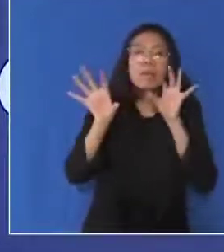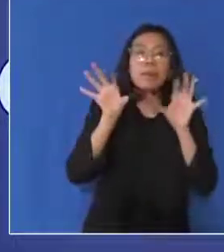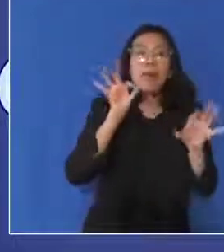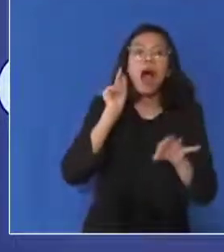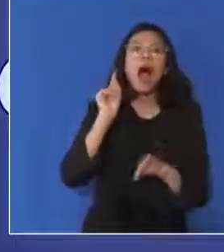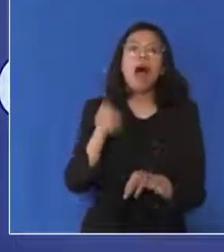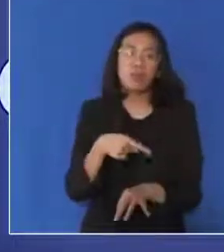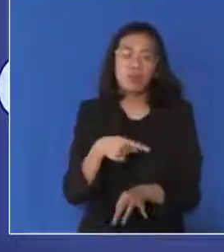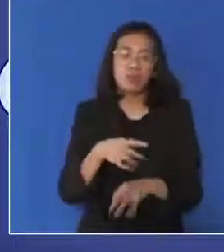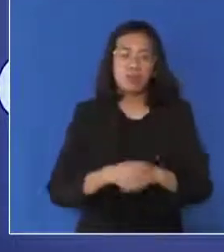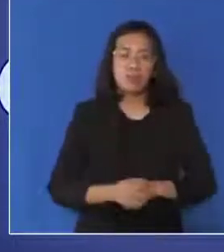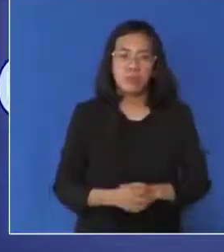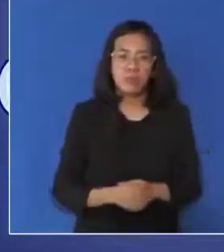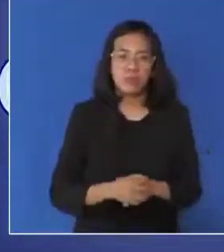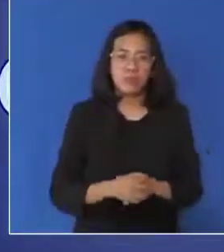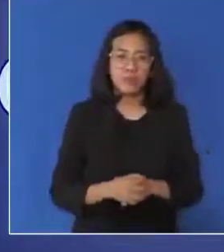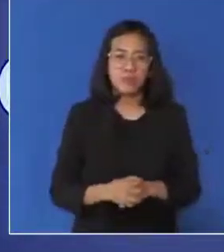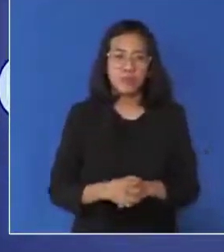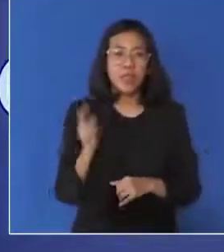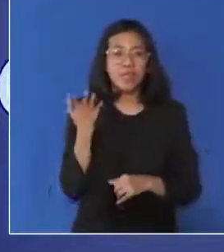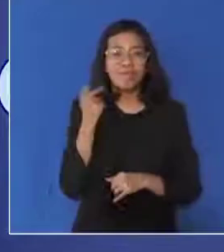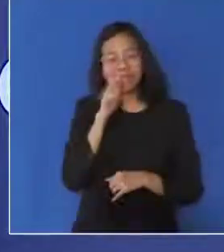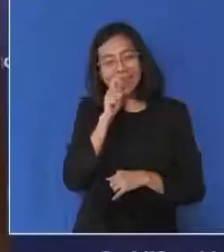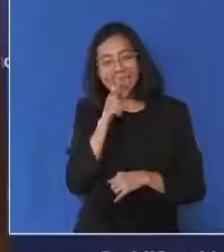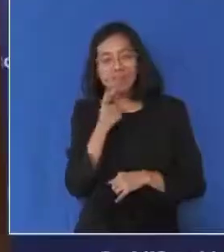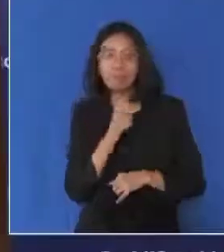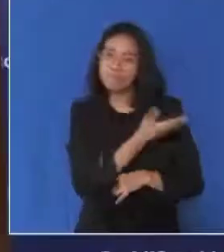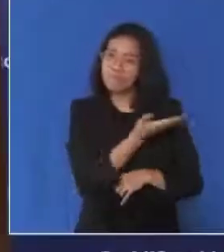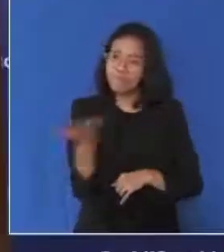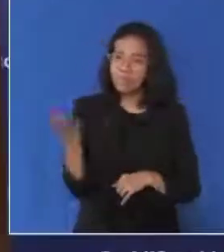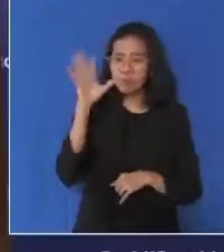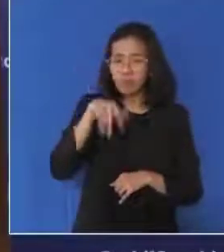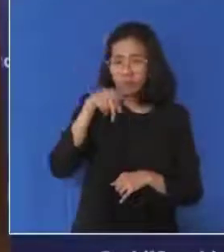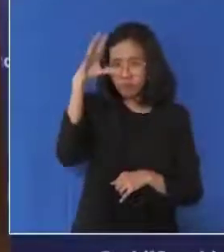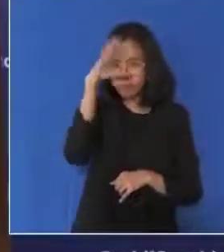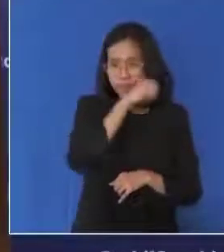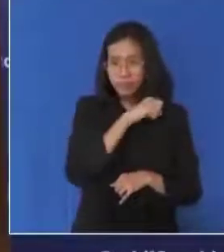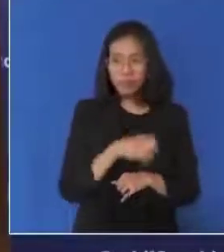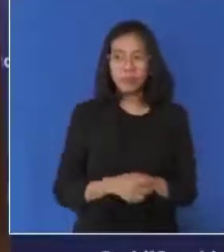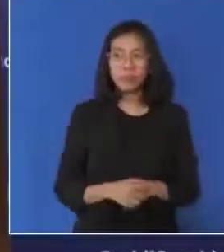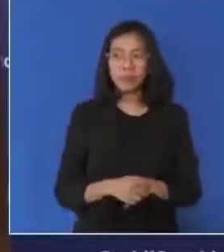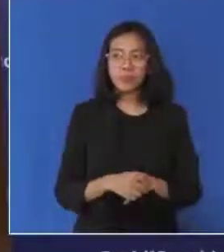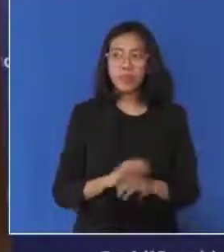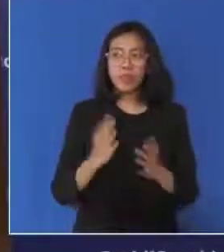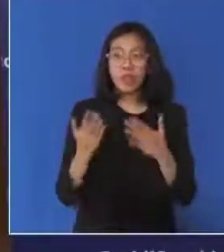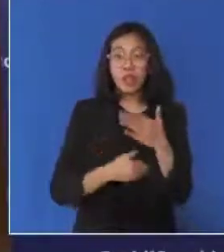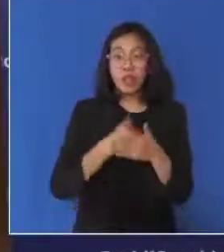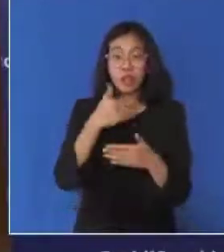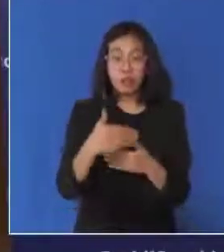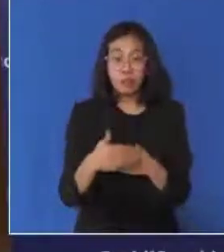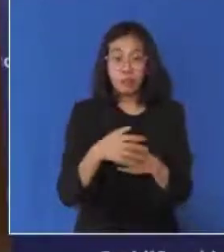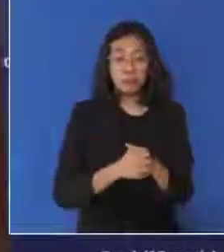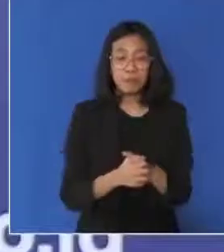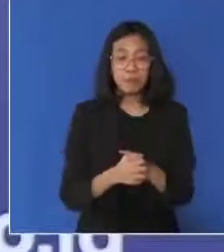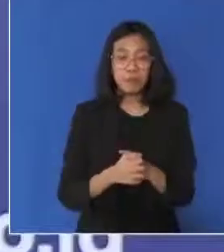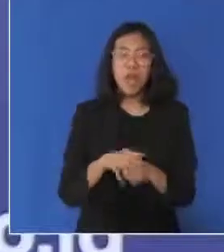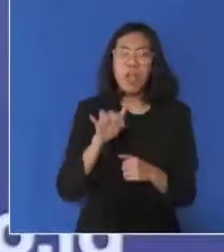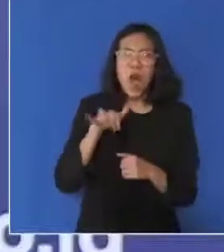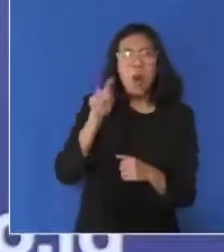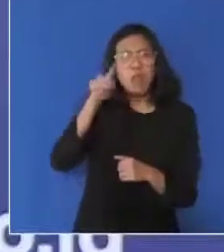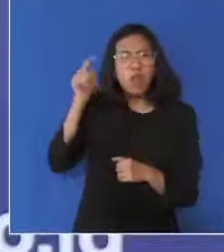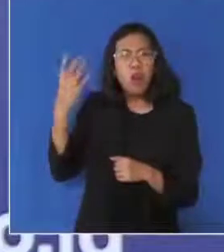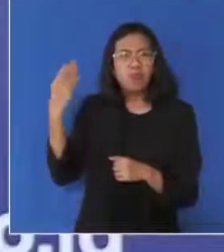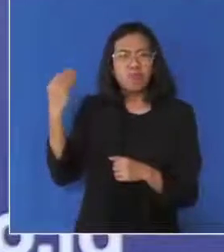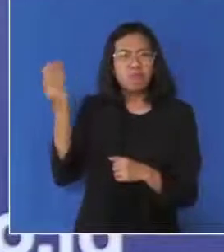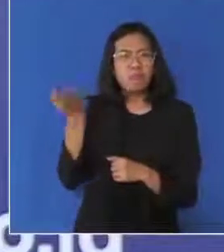daripada pembuat hoax tersebut itu sih pesan saya untuk para influencers benar sekali Mas Yosi karena memang seperti masih